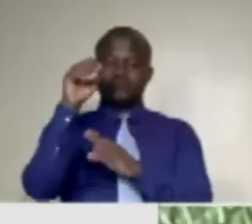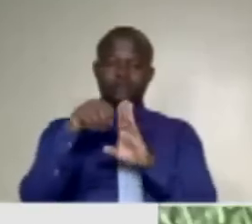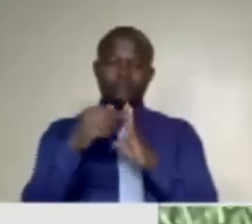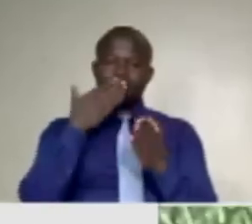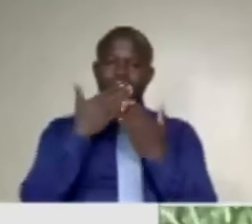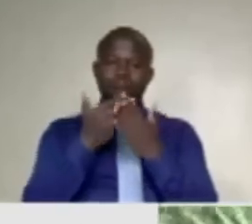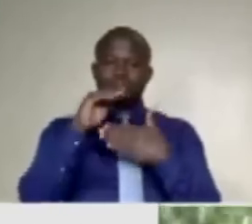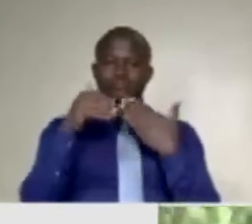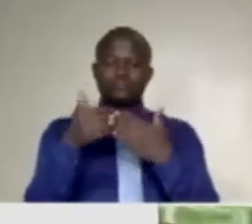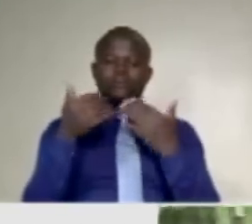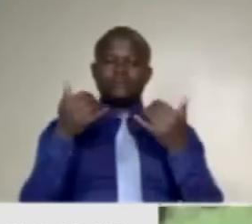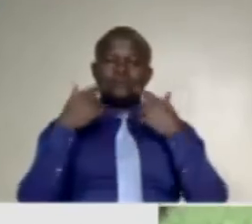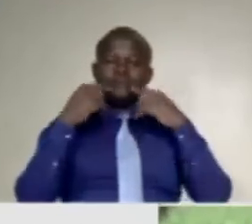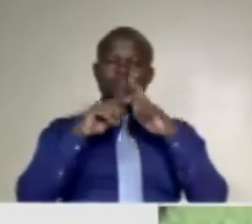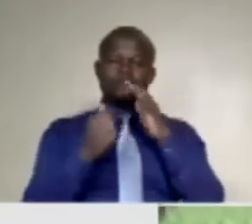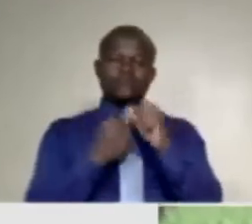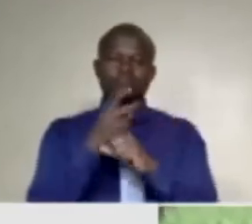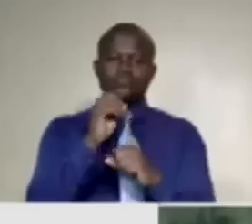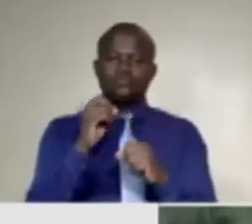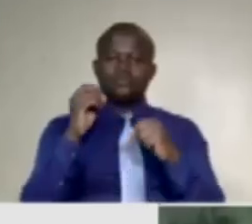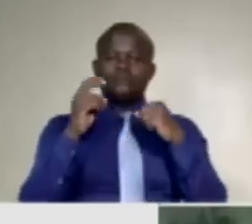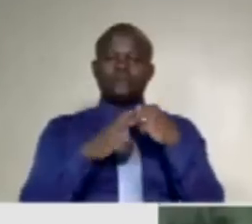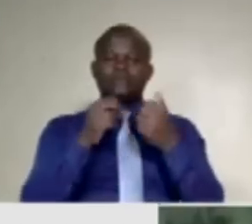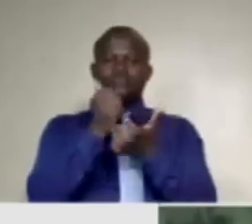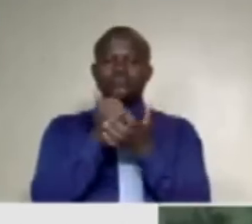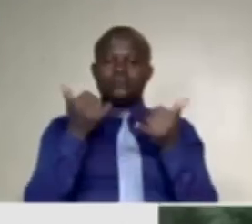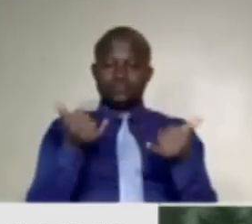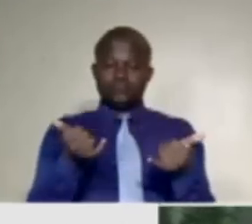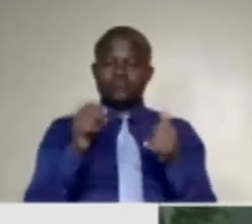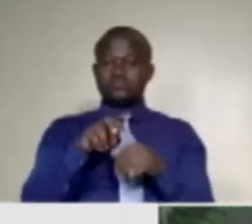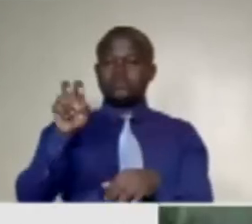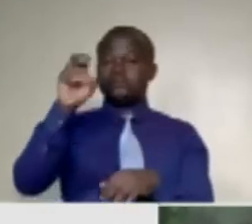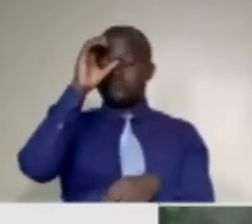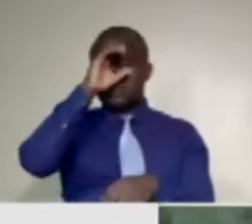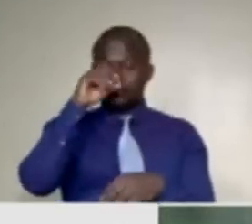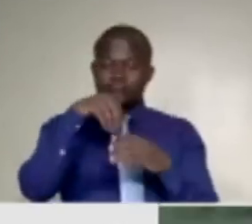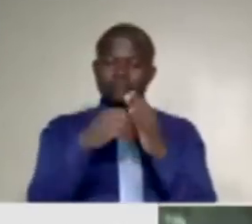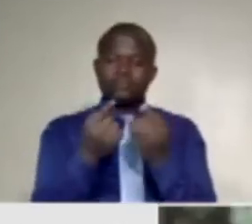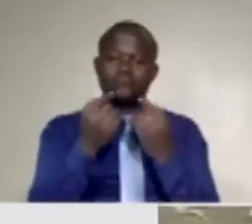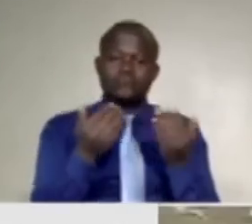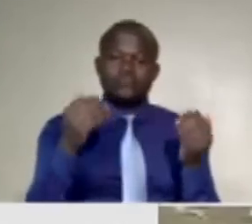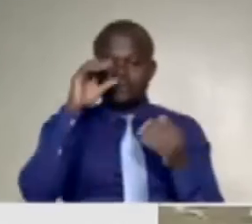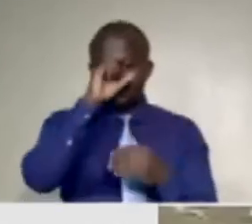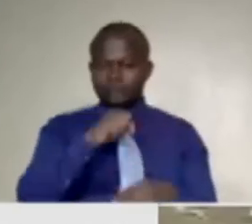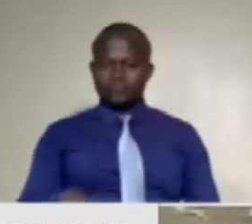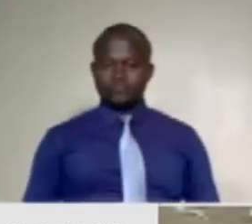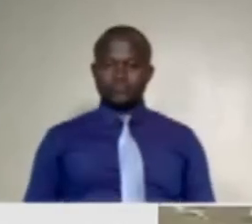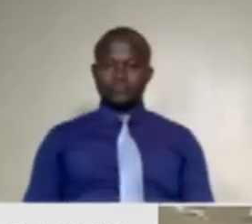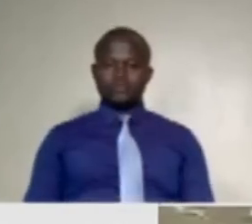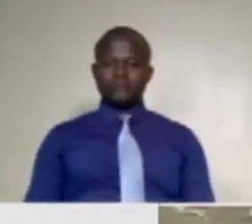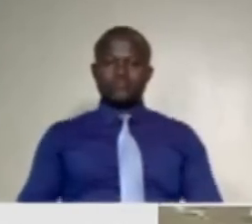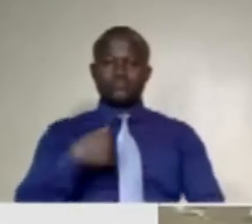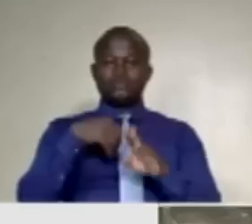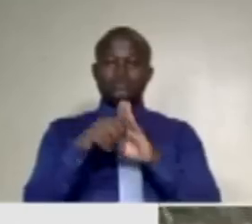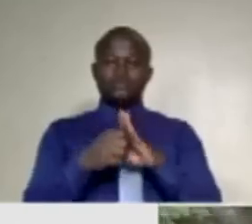murenge wose. Avuga ko kuva 2007 yaratunzwe n'urutoki rwe, none ubu ngo arazenguruka ashaka mu cyo gutekera abana akakibura. Nari mfite